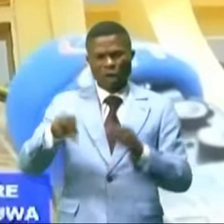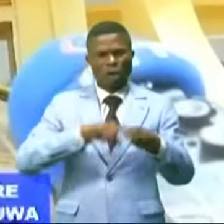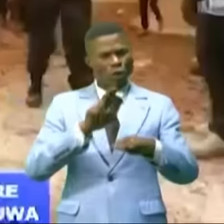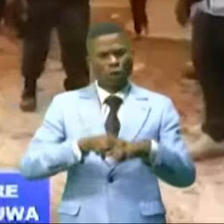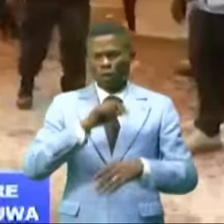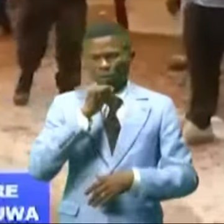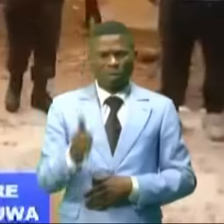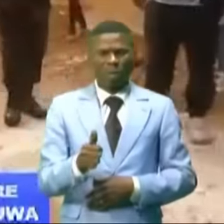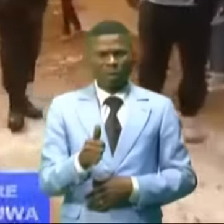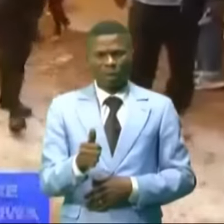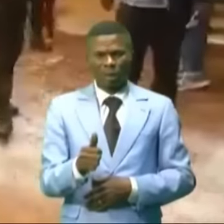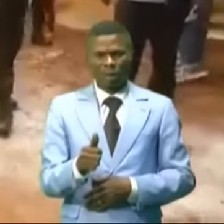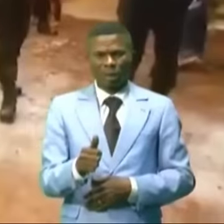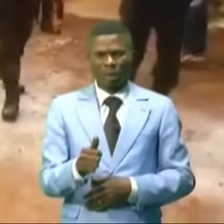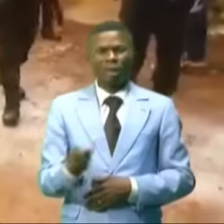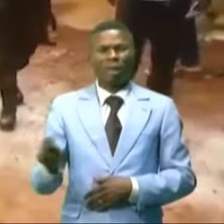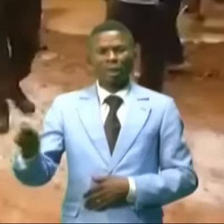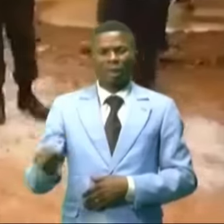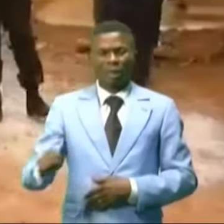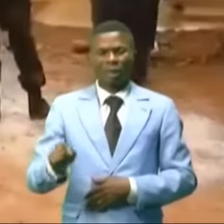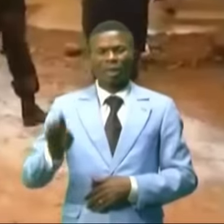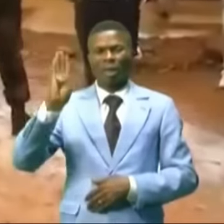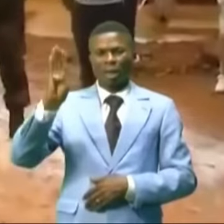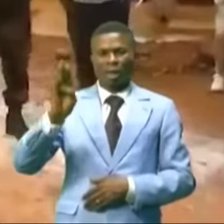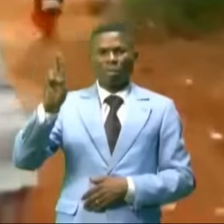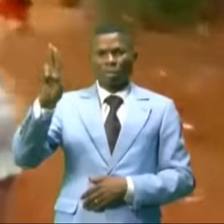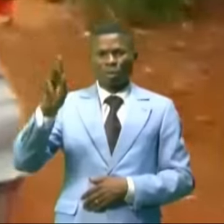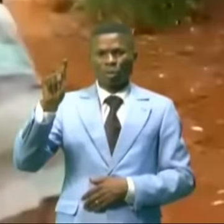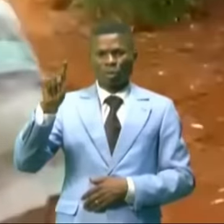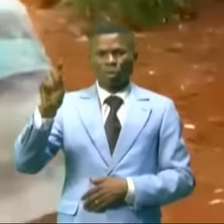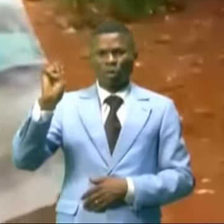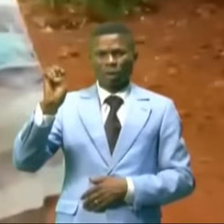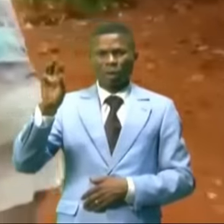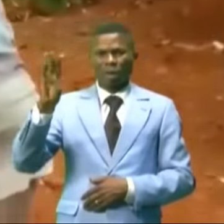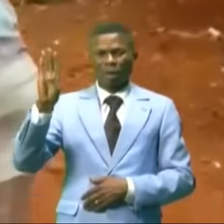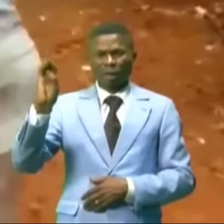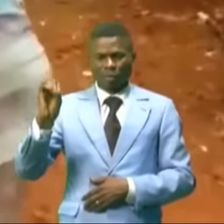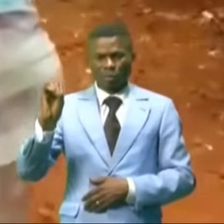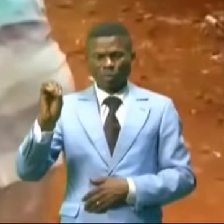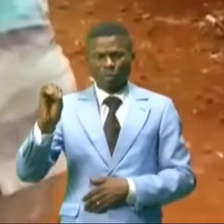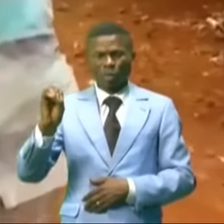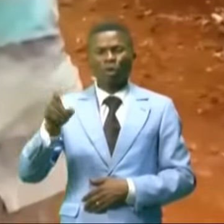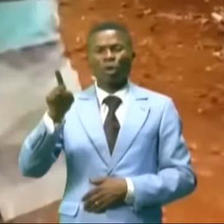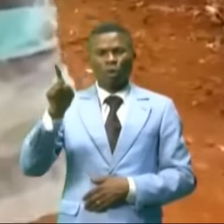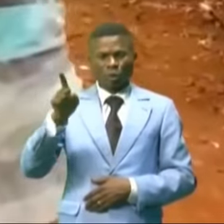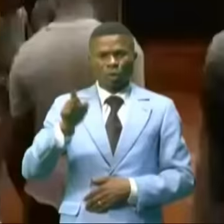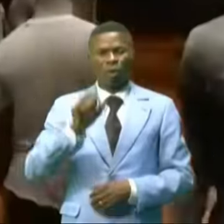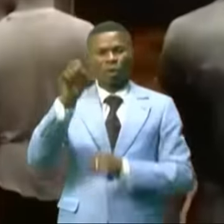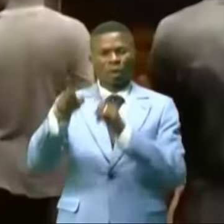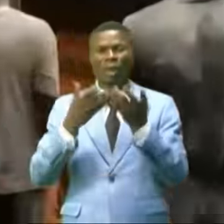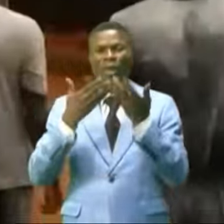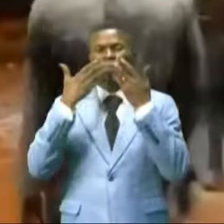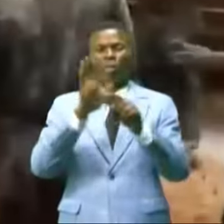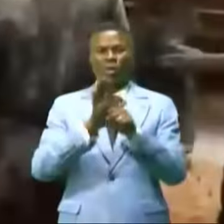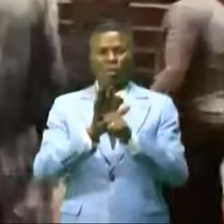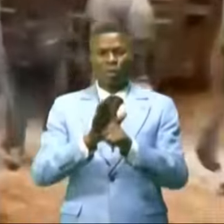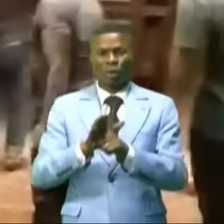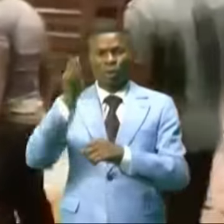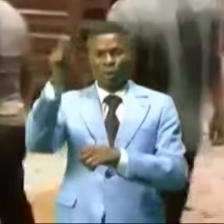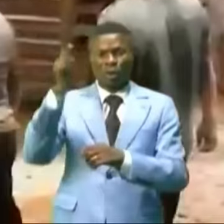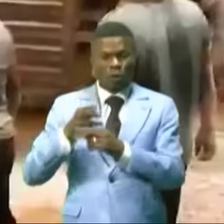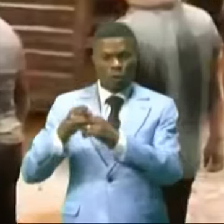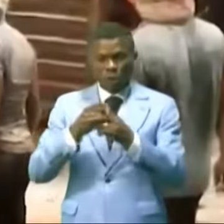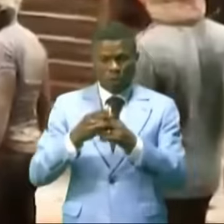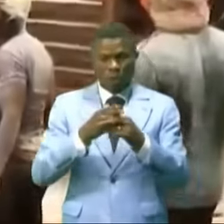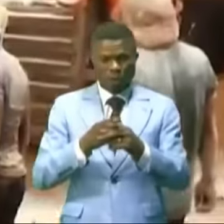ce n'est pas bon. L'autorité urbaine de Boutempo, le commissaire supérieur principal, Moaba Ekite Roger, remercie les services de sécurité qui